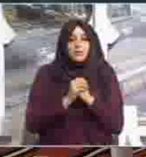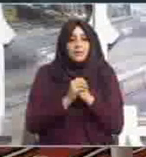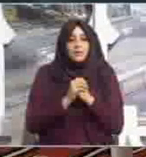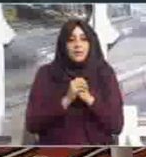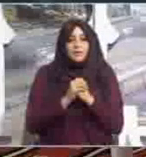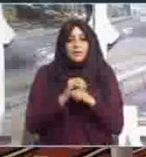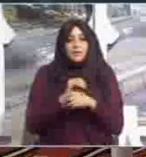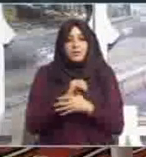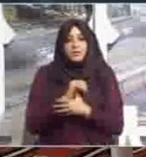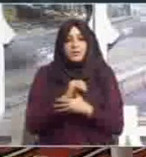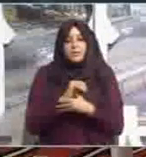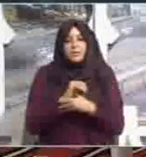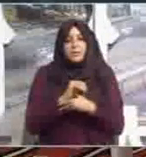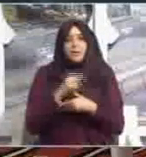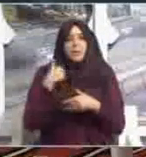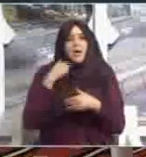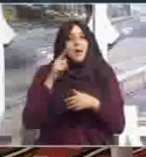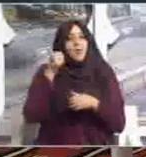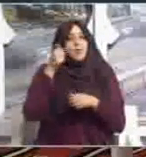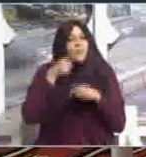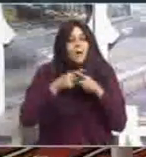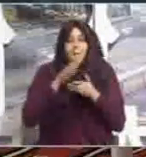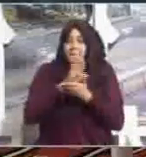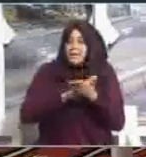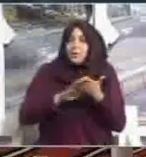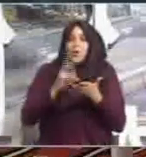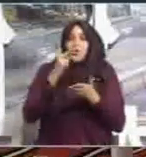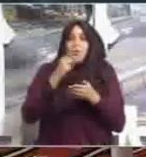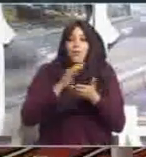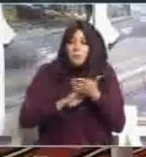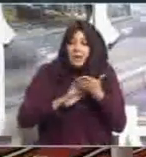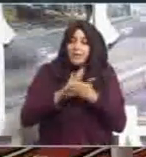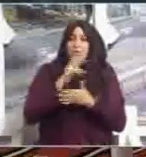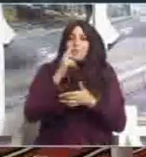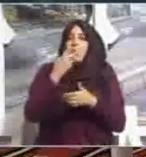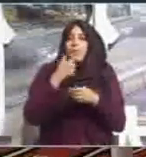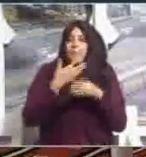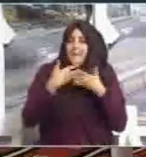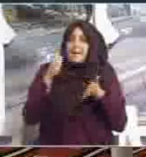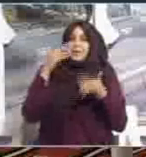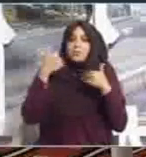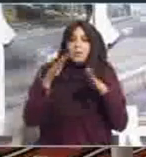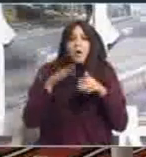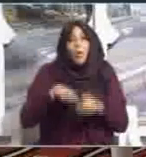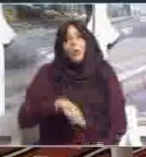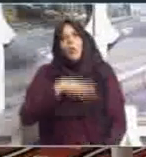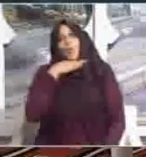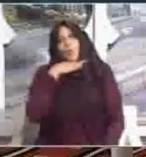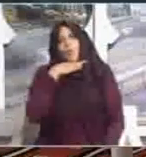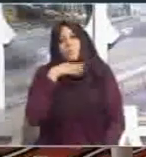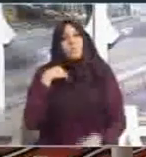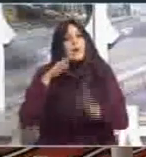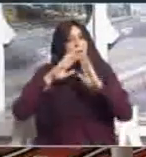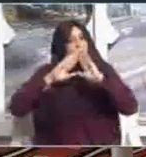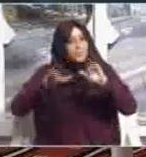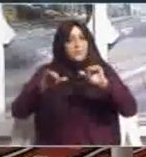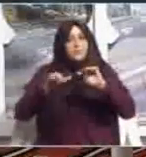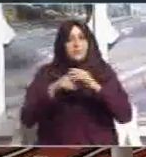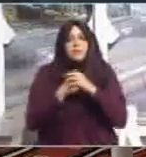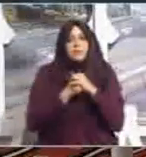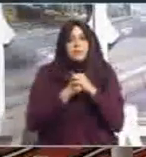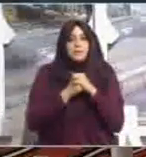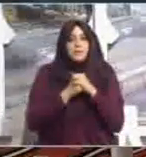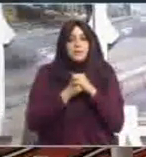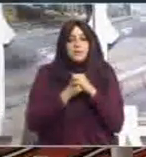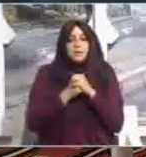قلت سمحت ليها خطره، سمحت ليها زوج، سمحت ليها ثلاثه، هي كثرت. طلقتها كي طلقتها قالت لي حسبي